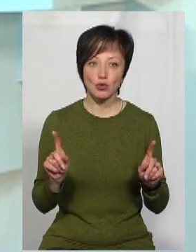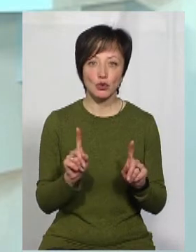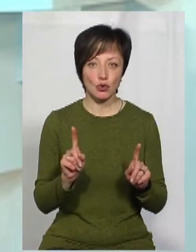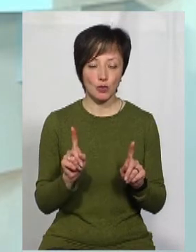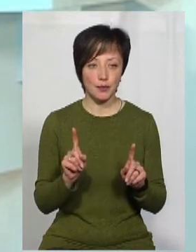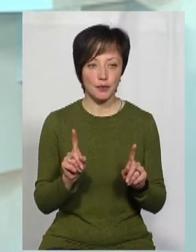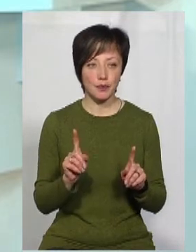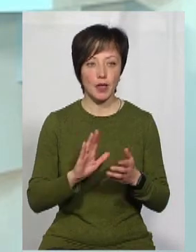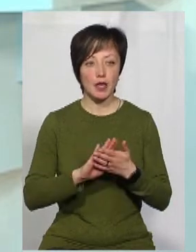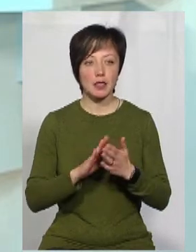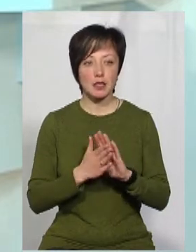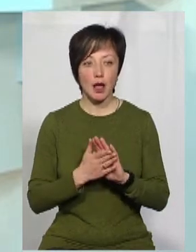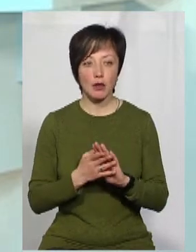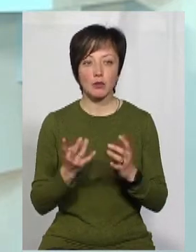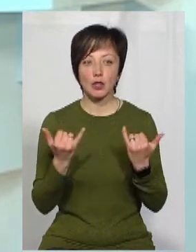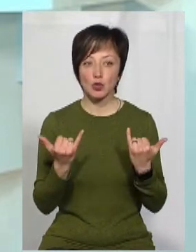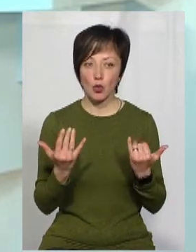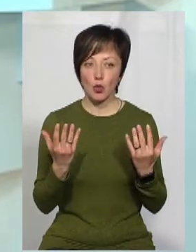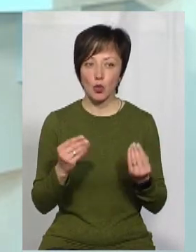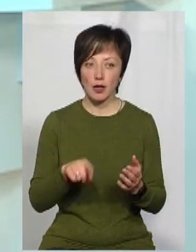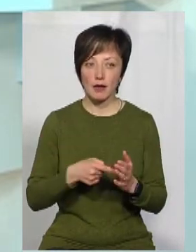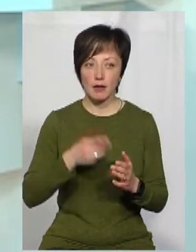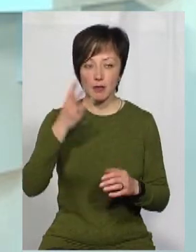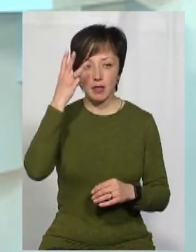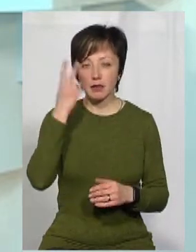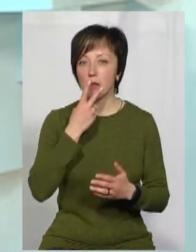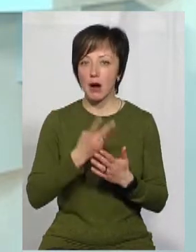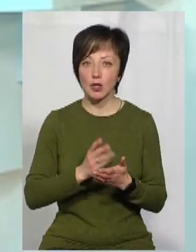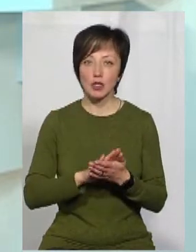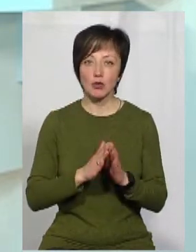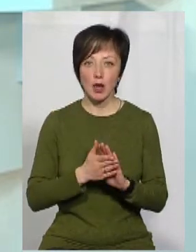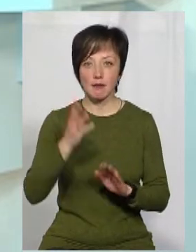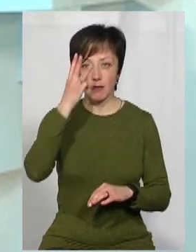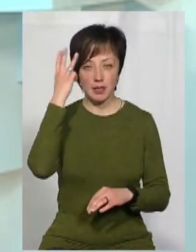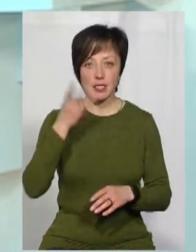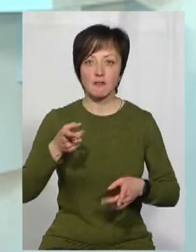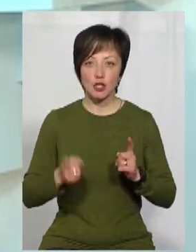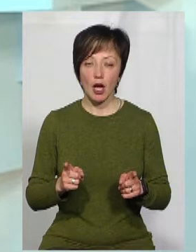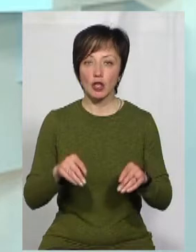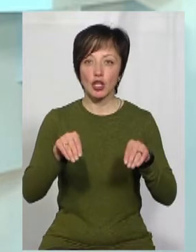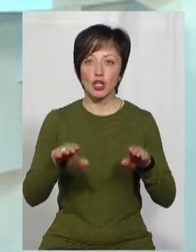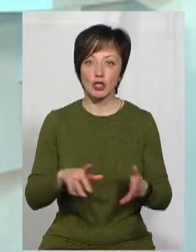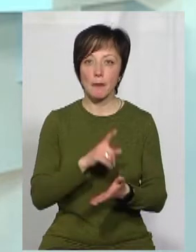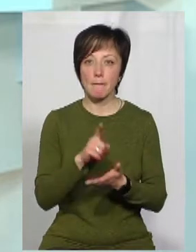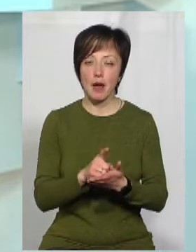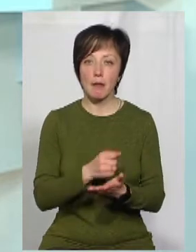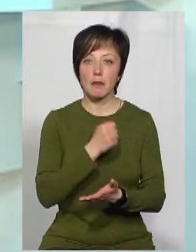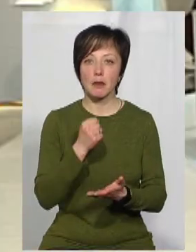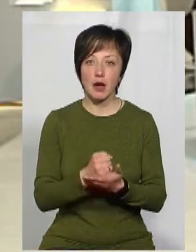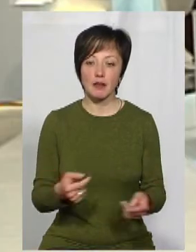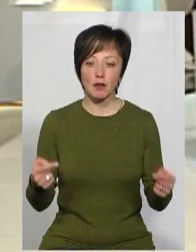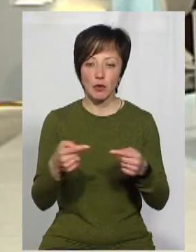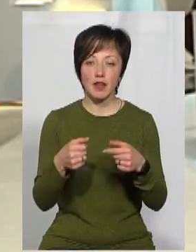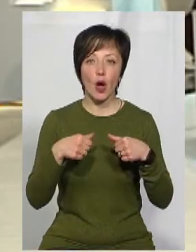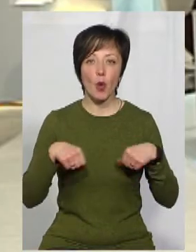що станом на сьогодні в Хмельницькому, тому що я бачу ситуацію в Хмельницькому, звичайно, що рішення мала би приймати